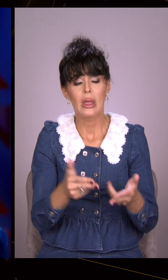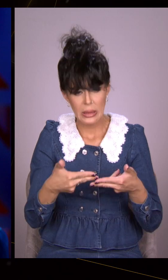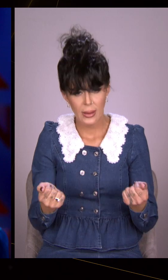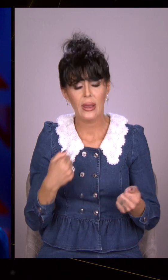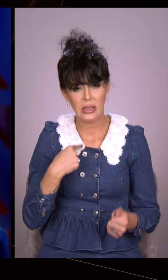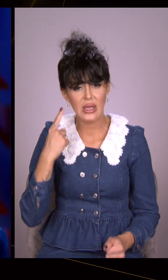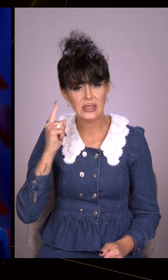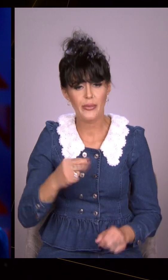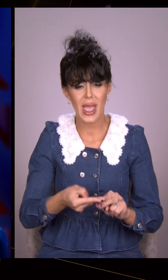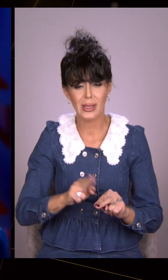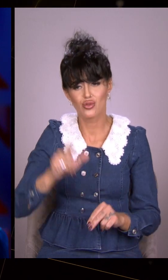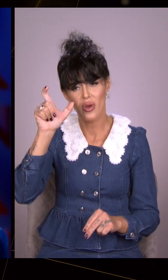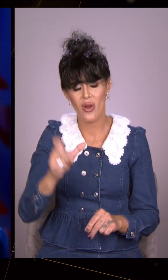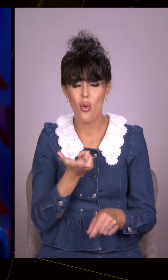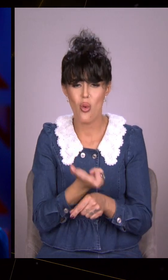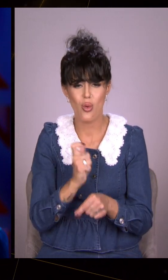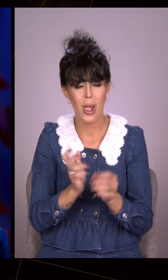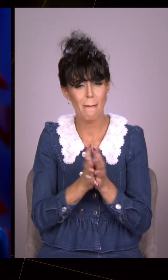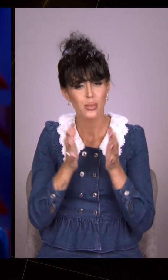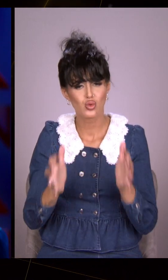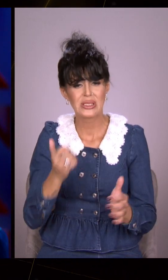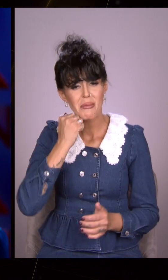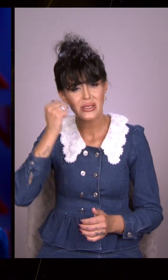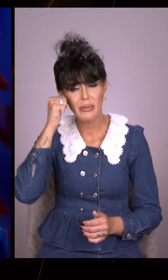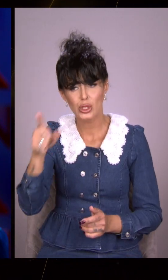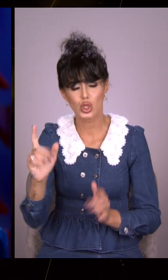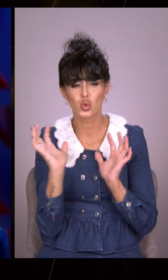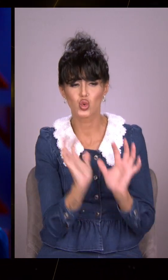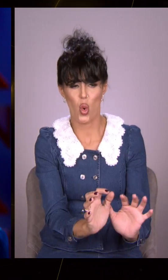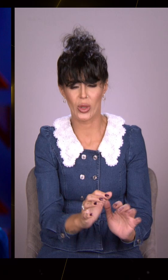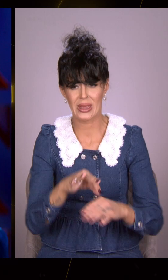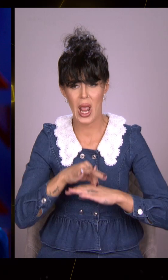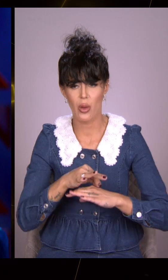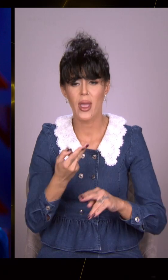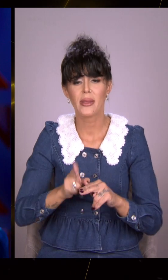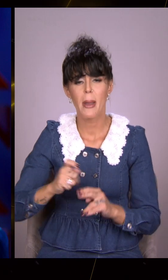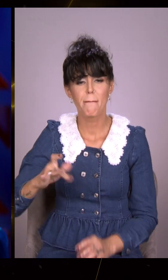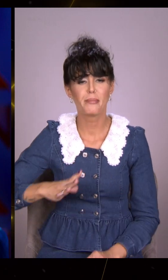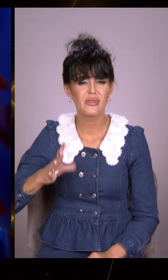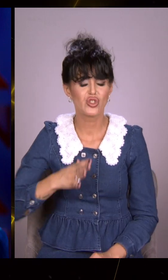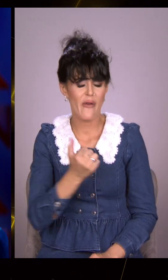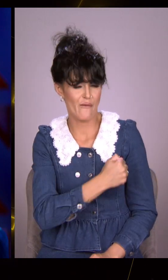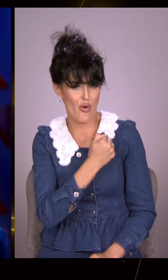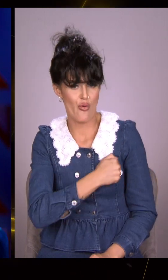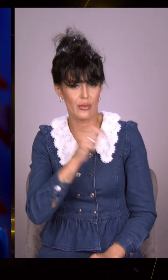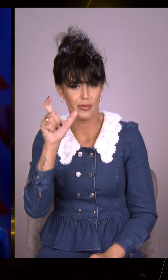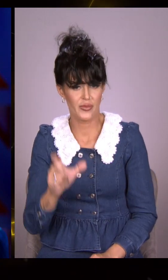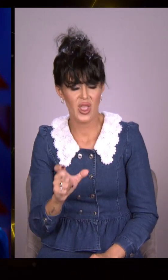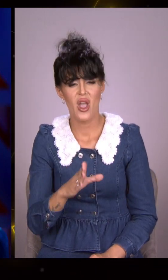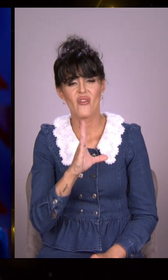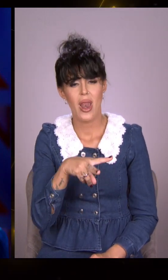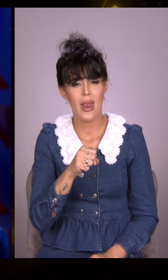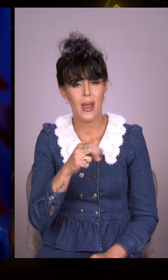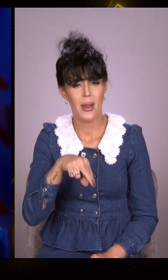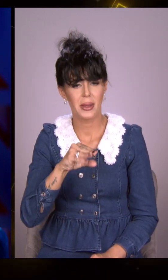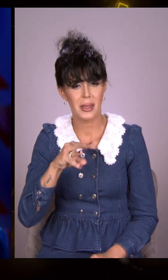я безмежно вдячна. Це був військовий колишній Володимир Черкаський,